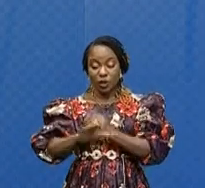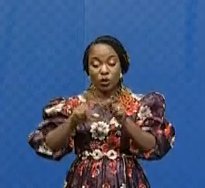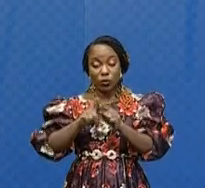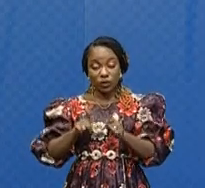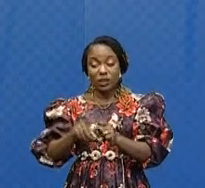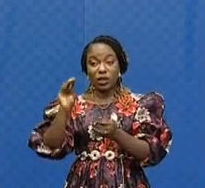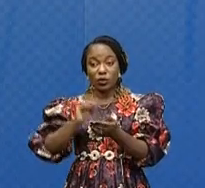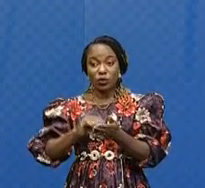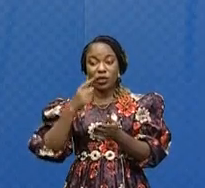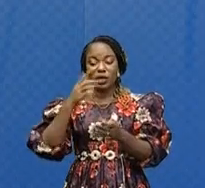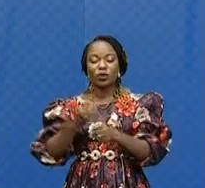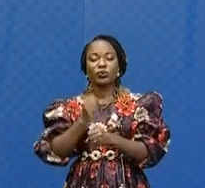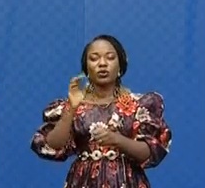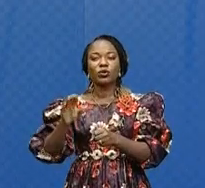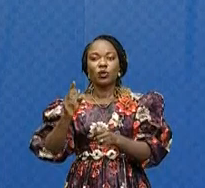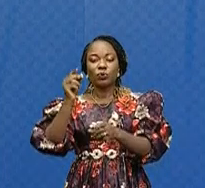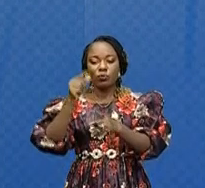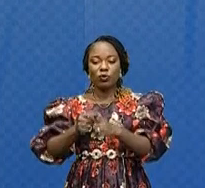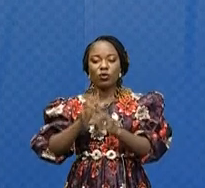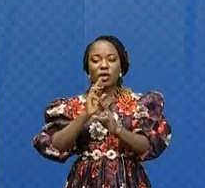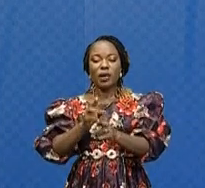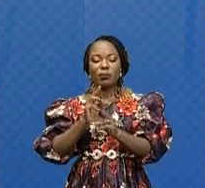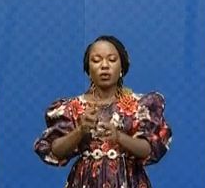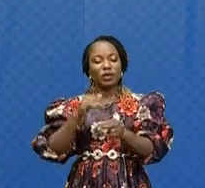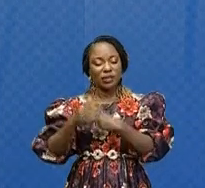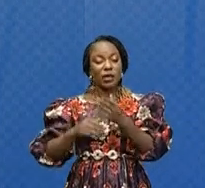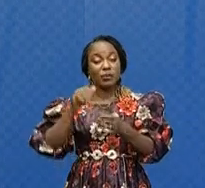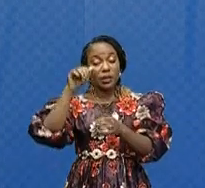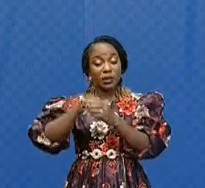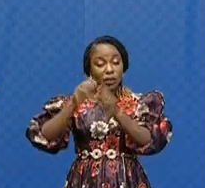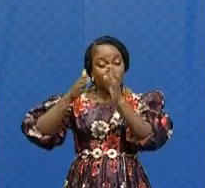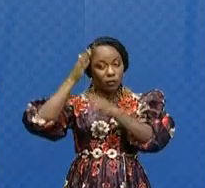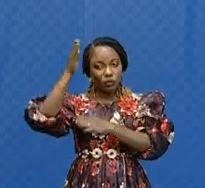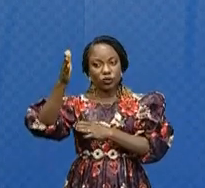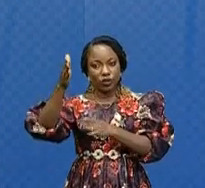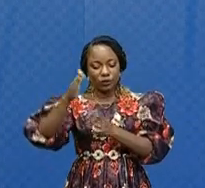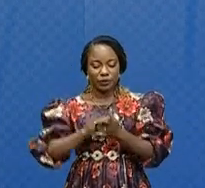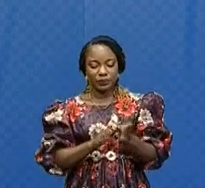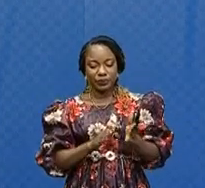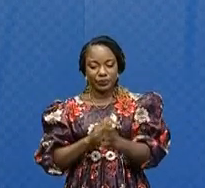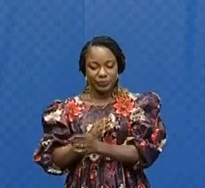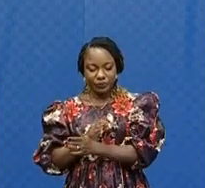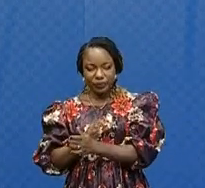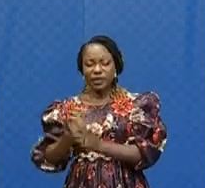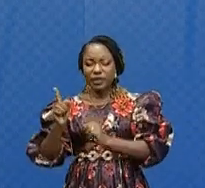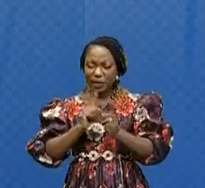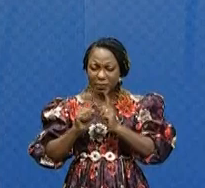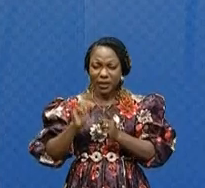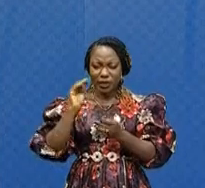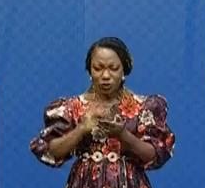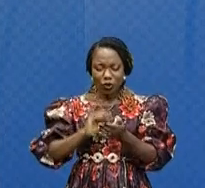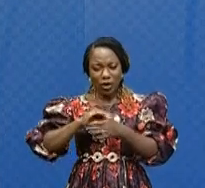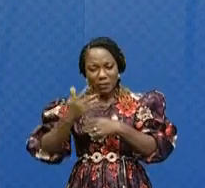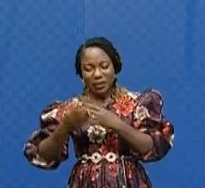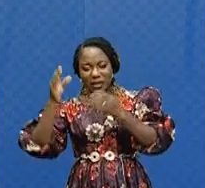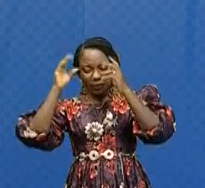conclu son propos en exigeant un rapport circonstancié dans les jours qui viennent. Intervenant dans la suite de la